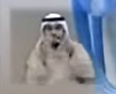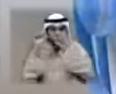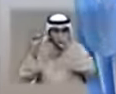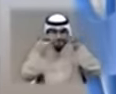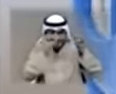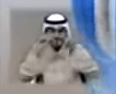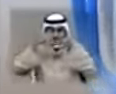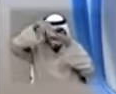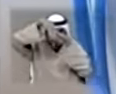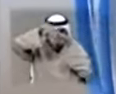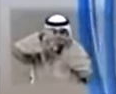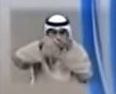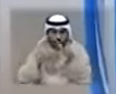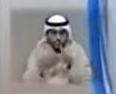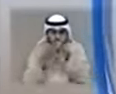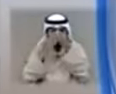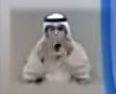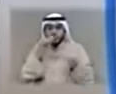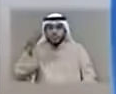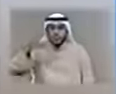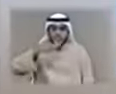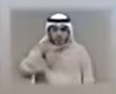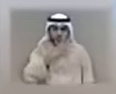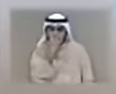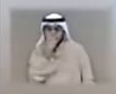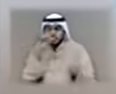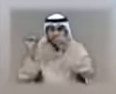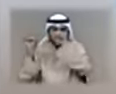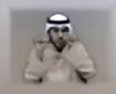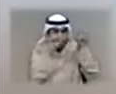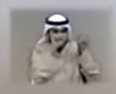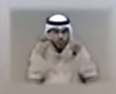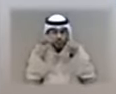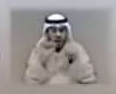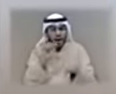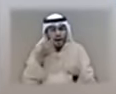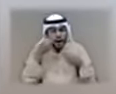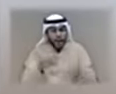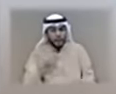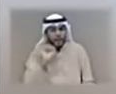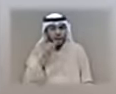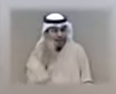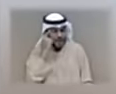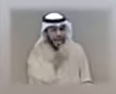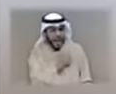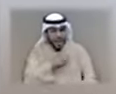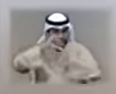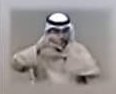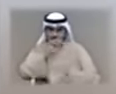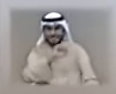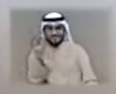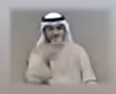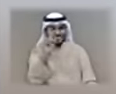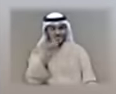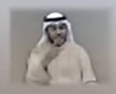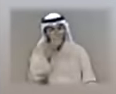عوها، مشددة على أن تلك الأنباء غير صحيحة، وأكدت أن ما تم انتشاله هو عبارة عن بقايا